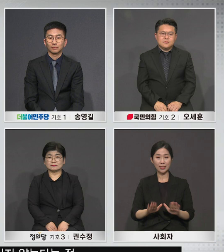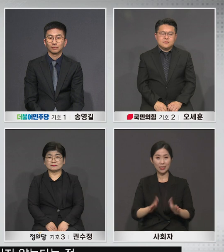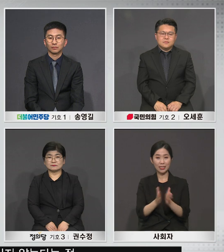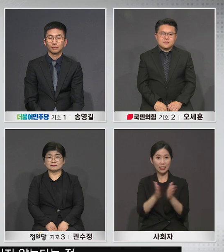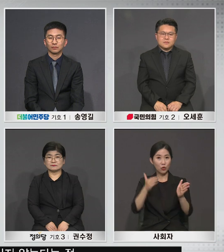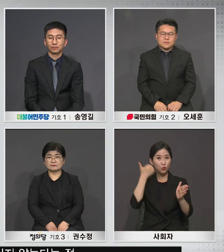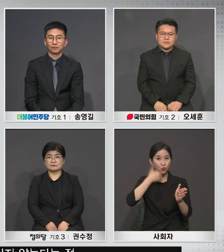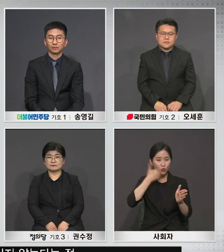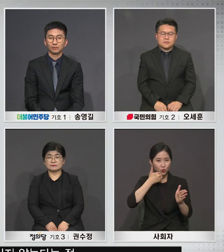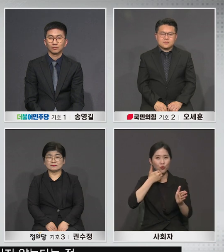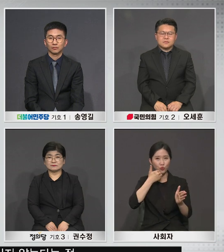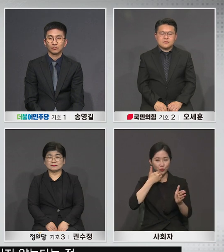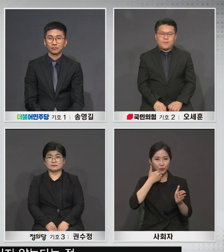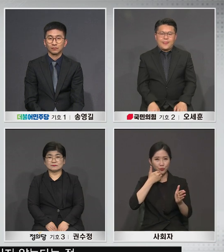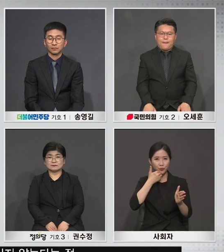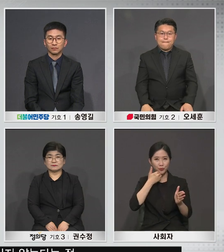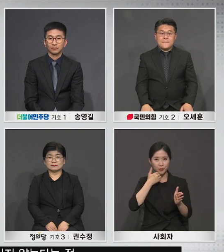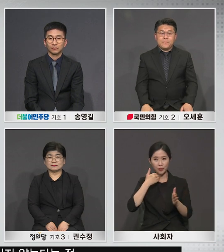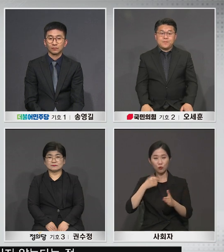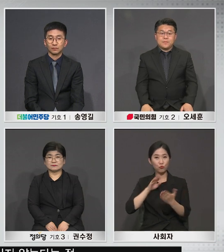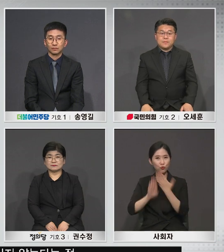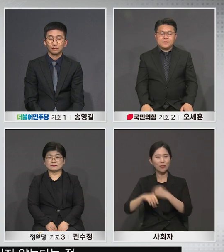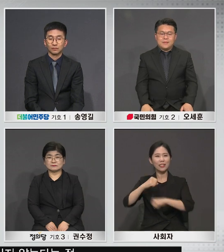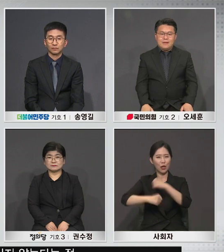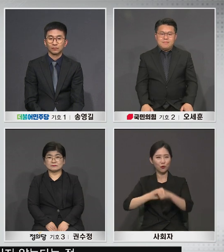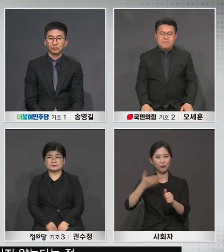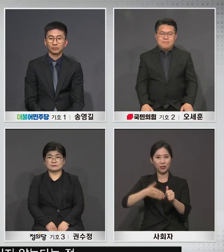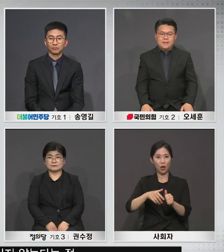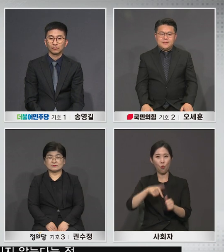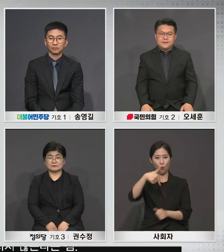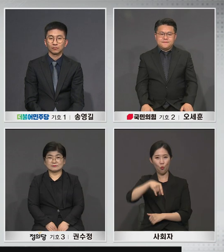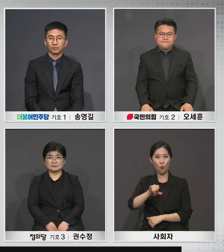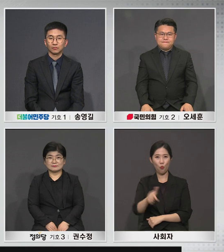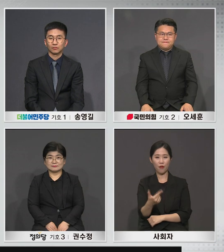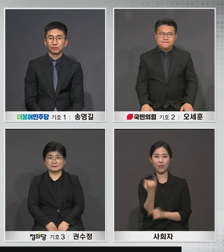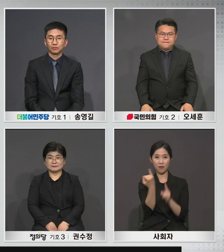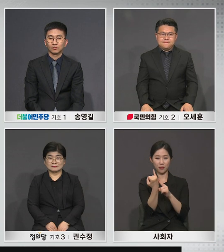제가 지정을 해드립니다. 나머지는 자유롭습니다. 권수정 후보 먼저 시작해 주시죠.